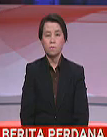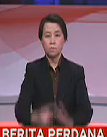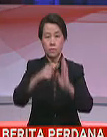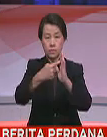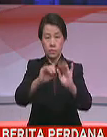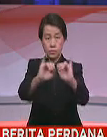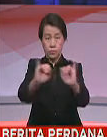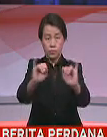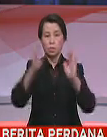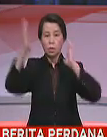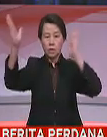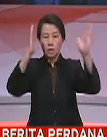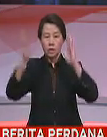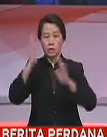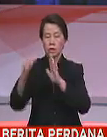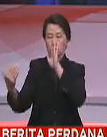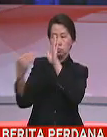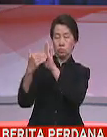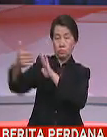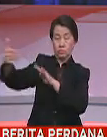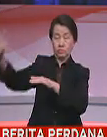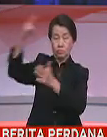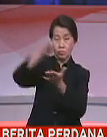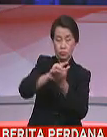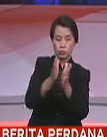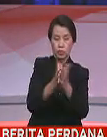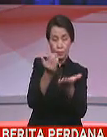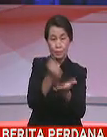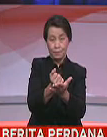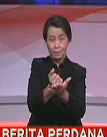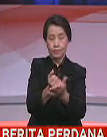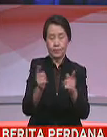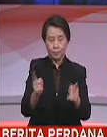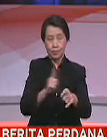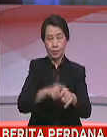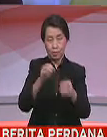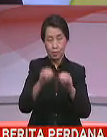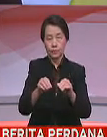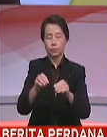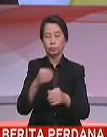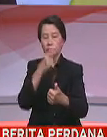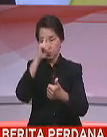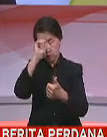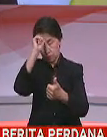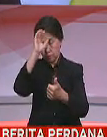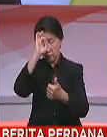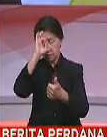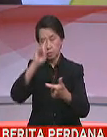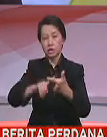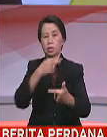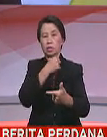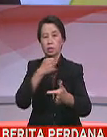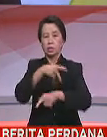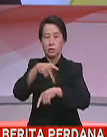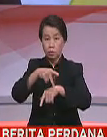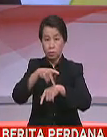Kuasa Isnin ini, Malaysia akan menyekat kemasukan pemegang pas jangka panjang dari India, Indonesia dan Filipina. Jelas Datuk Seri Ismail